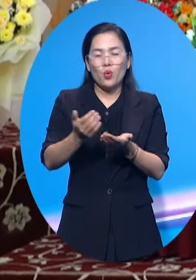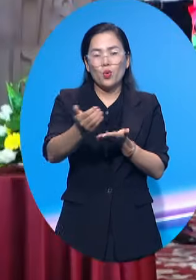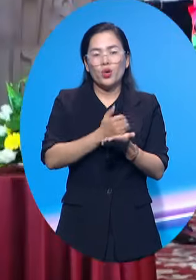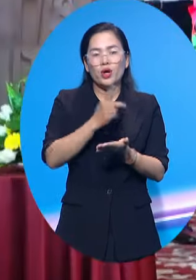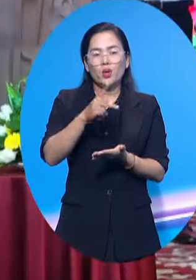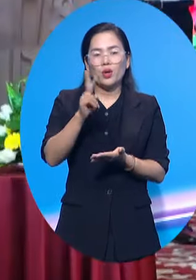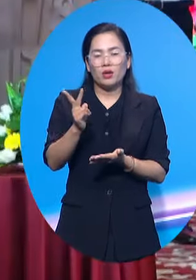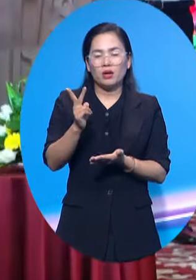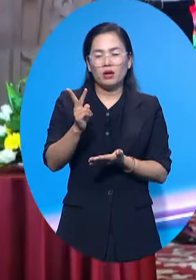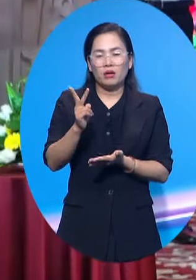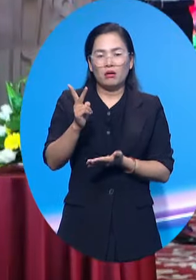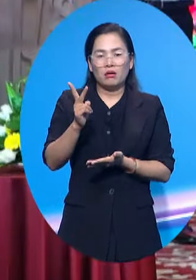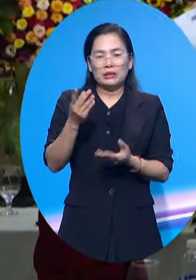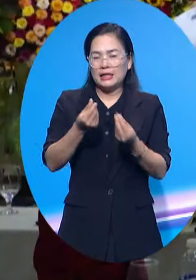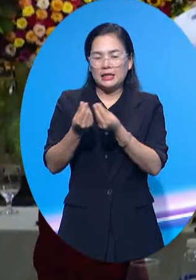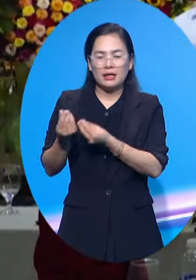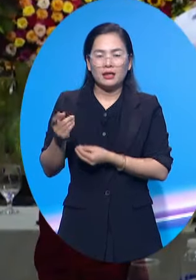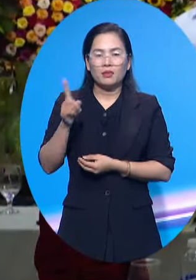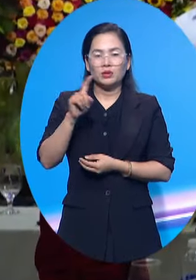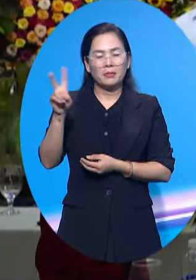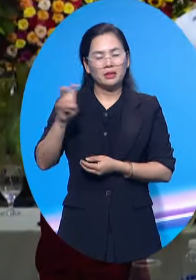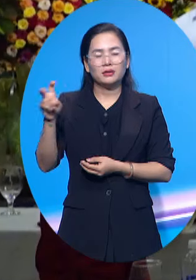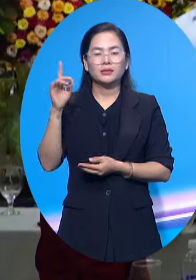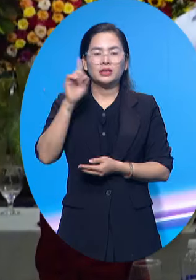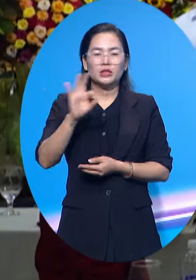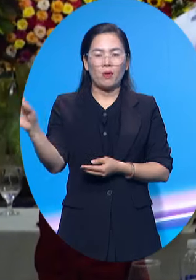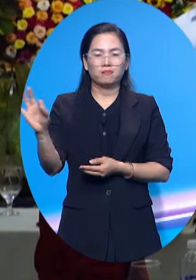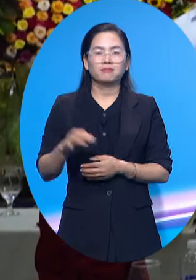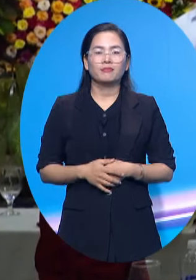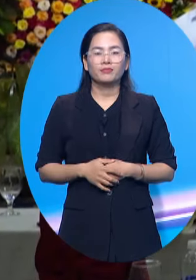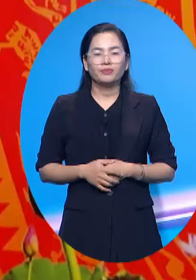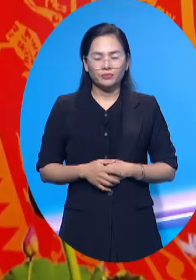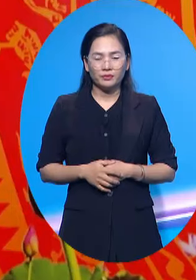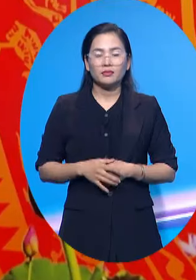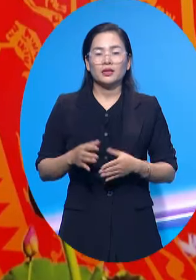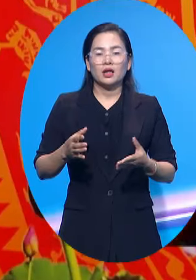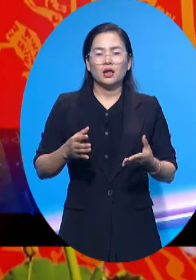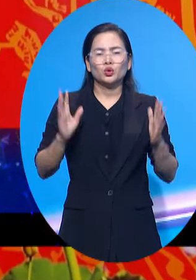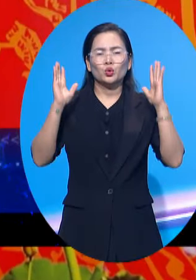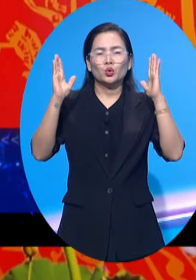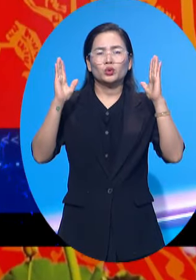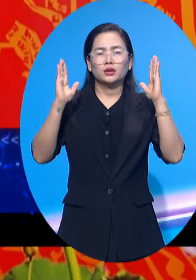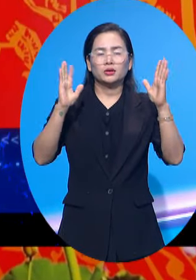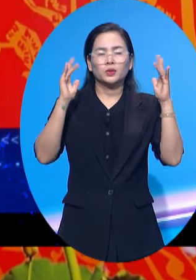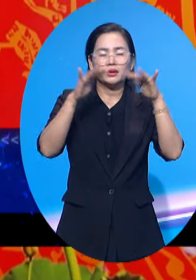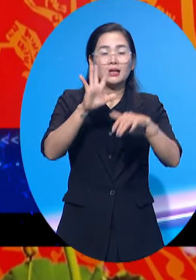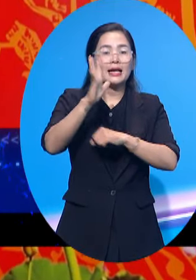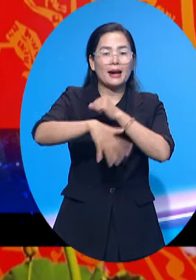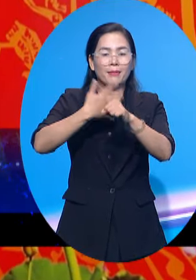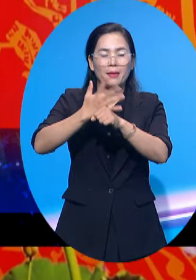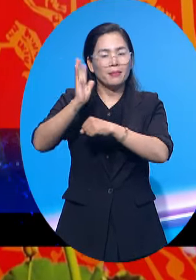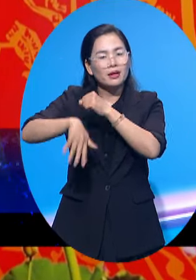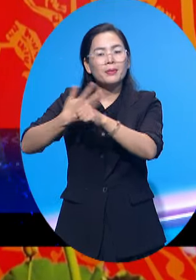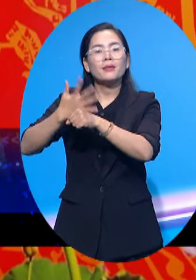với số tiền hàng trăm triệu đồng. Đại hội Hội đồng Hương huyện Thanh Liêm được tổ chức định kỳ 5 năm một lần. Đó là dịp